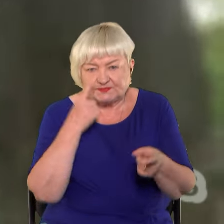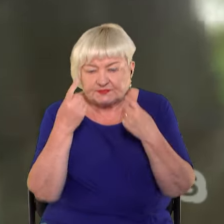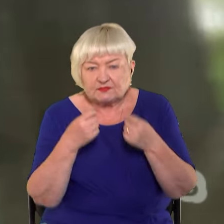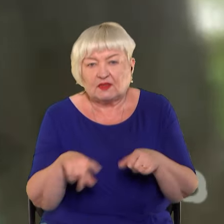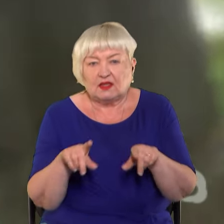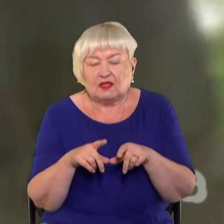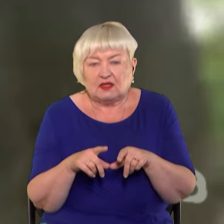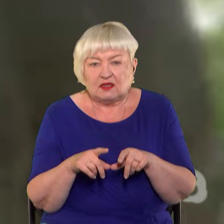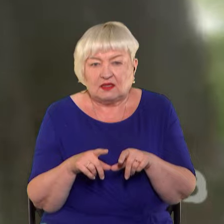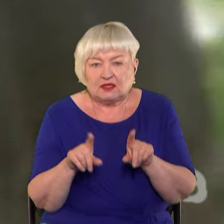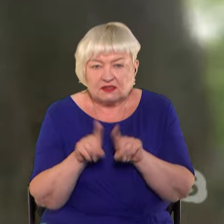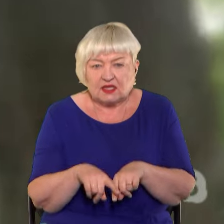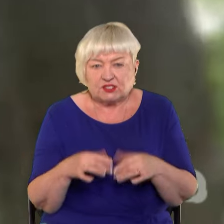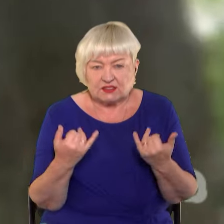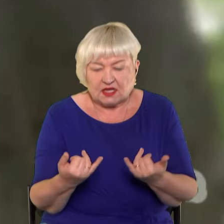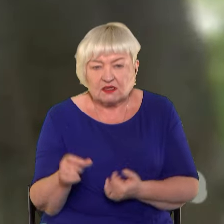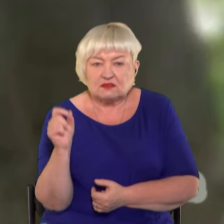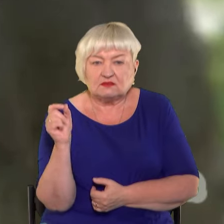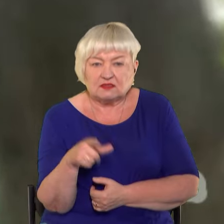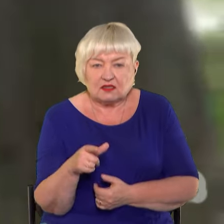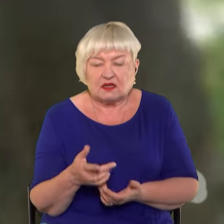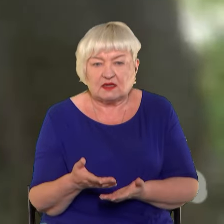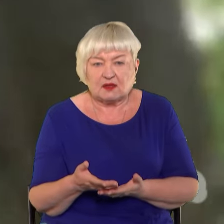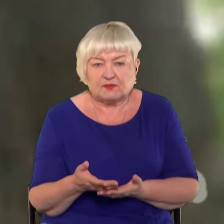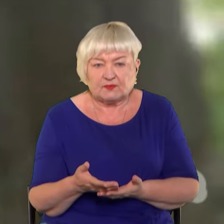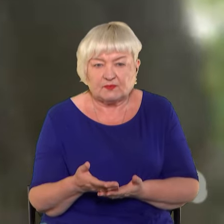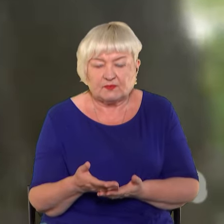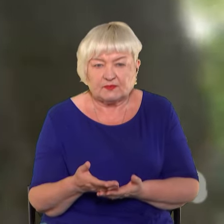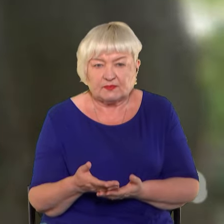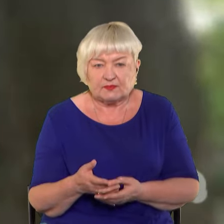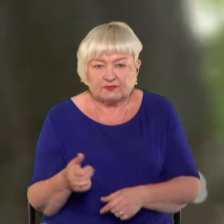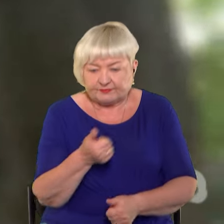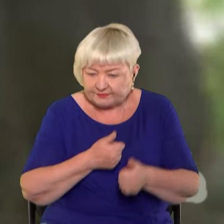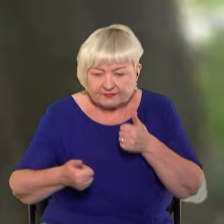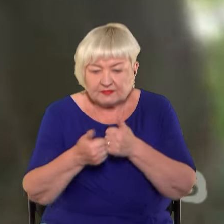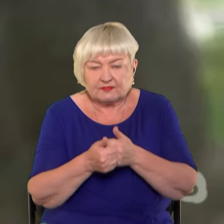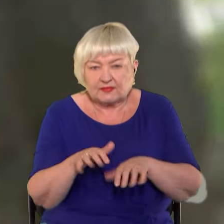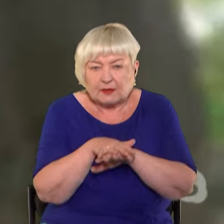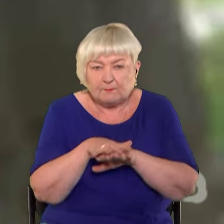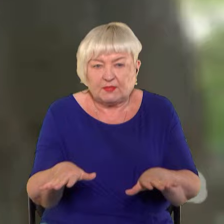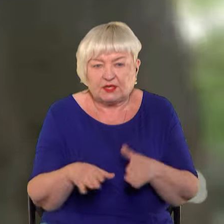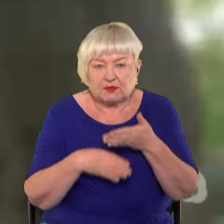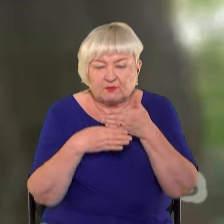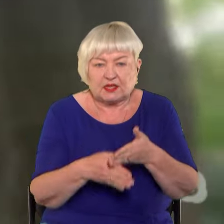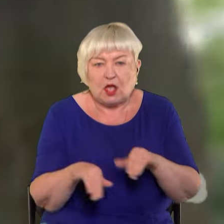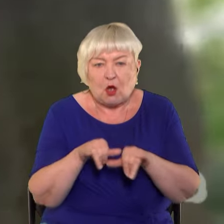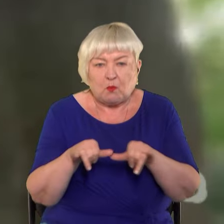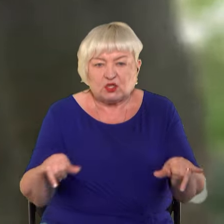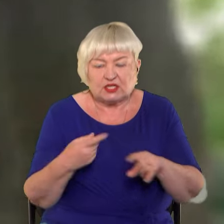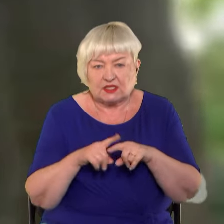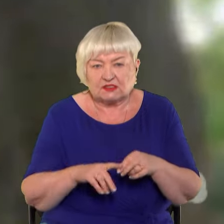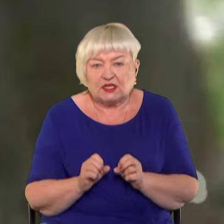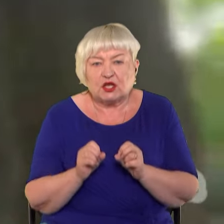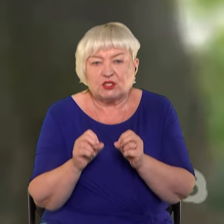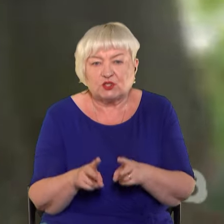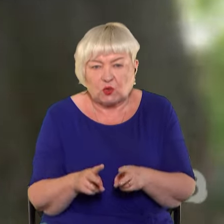зараз Telegram фактично лідируюча мережа по сприянню в поширенню цих злочинів. В деяких